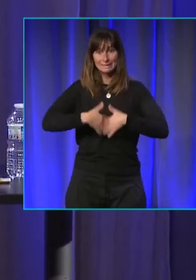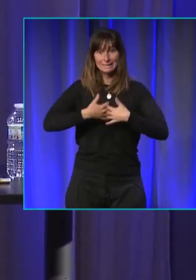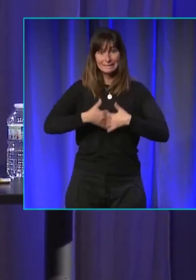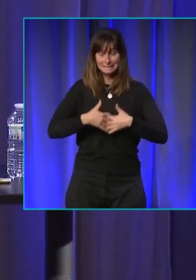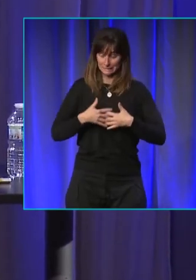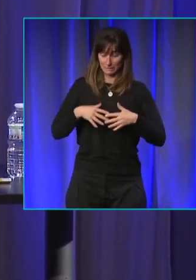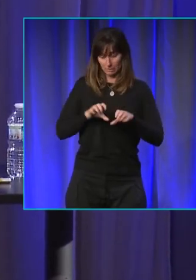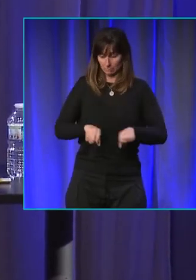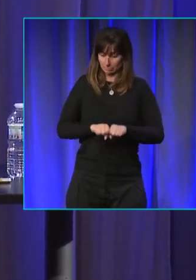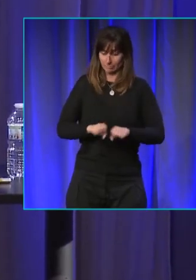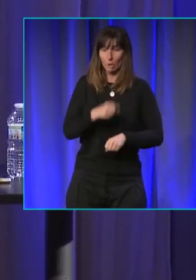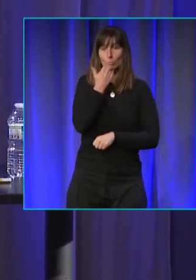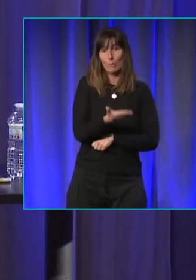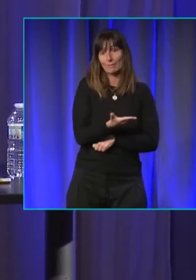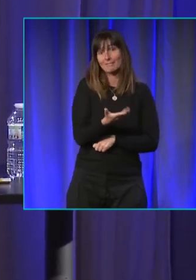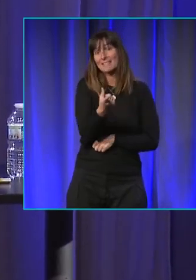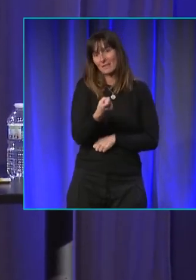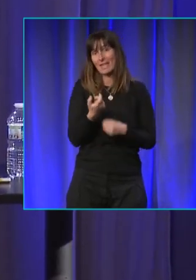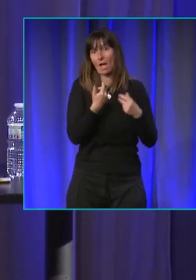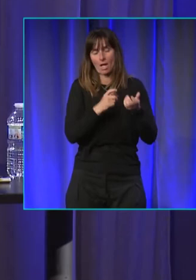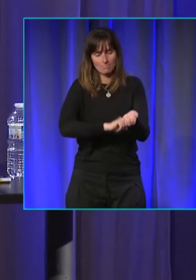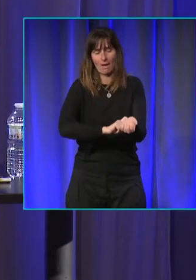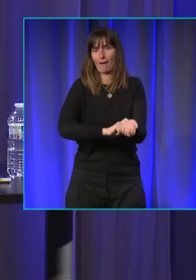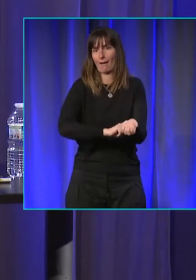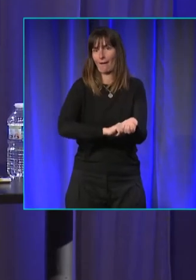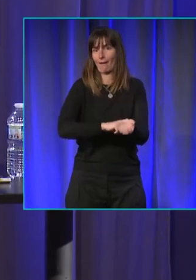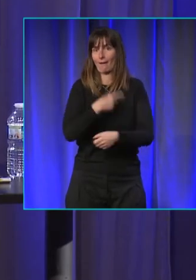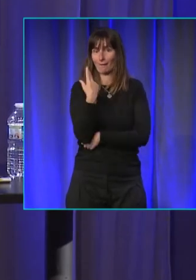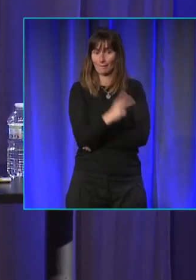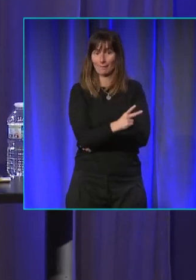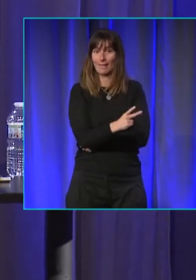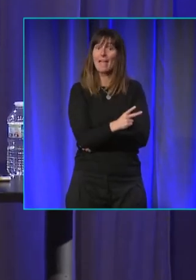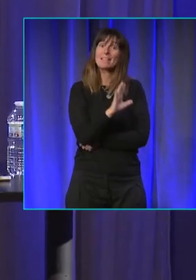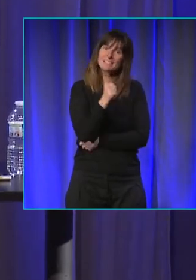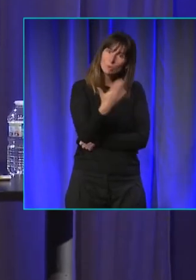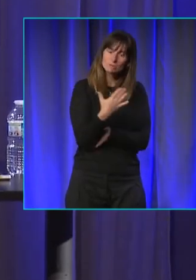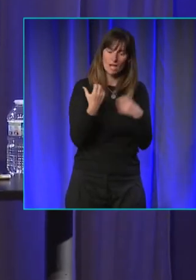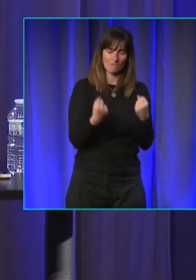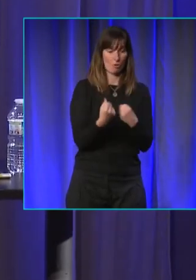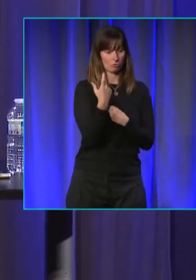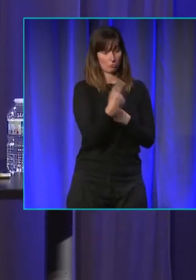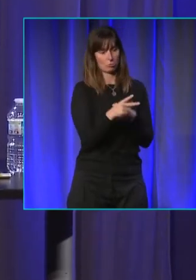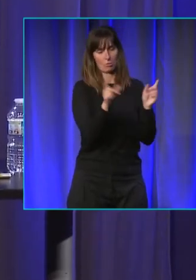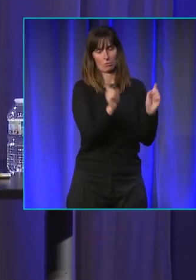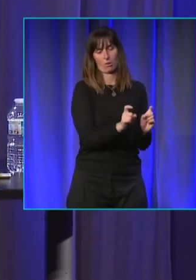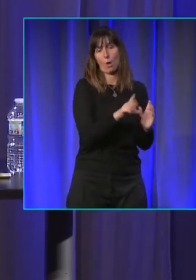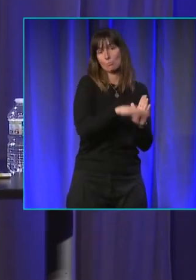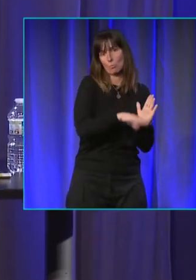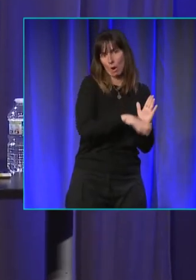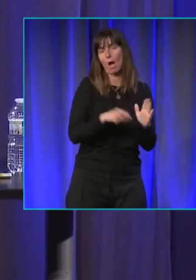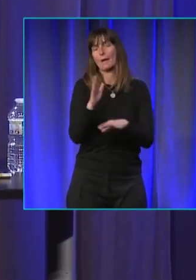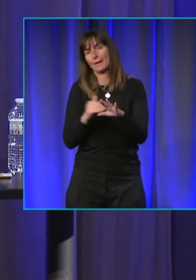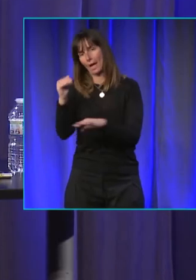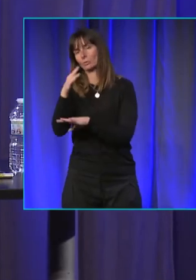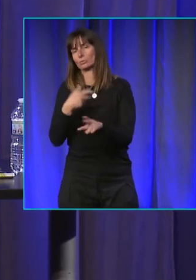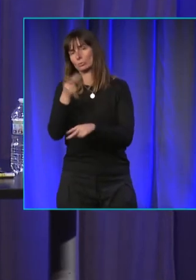aussi nerveuse qui va expliquer aussi la force plus faible produite par les enfants à celle des